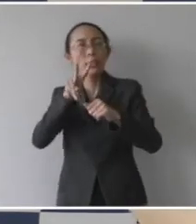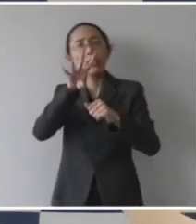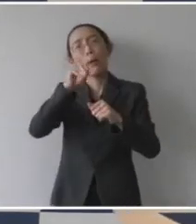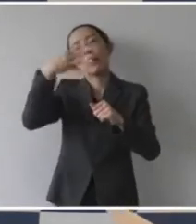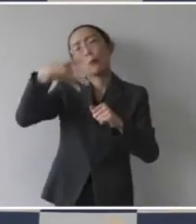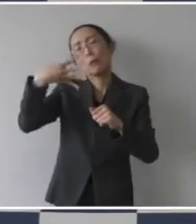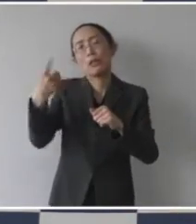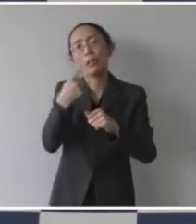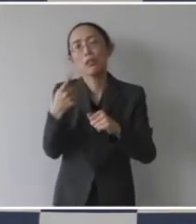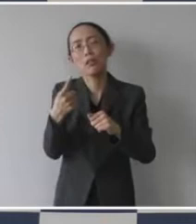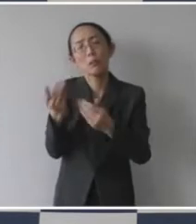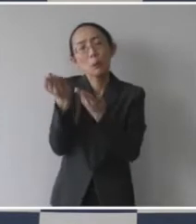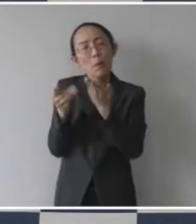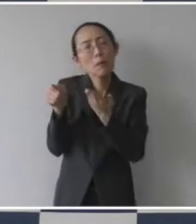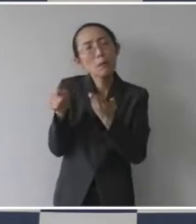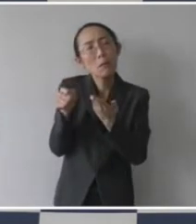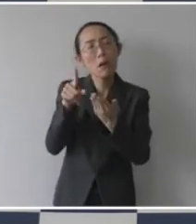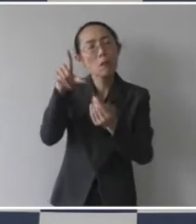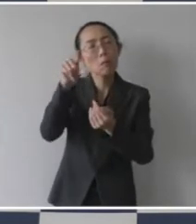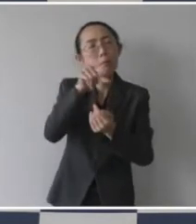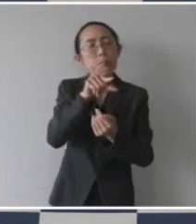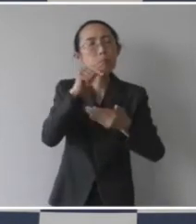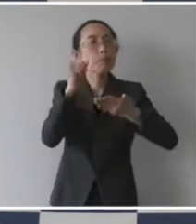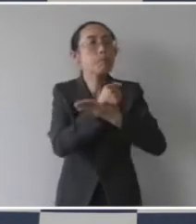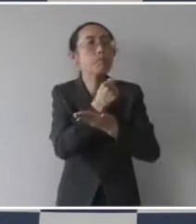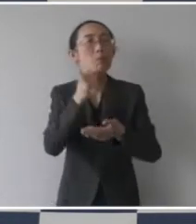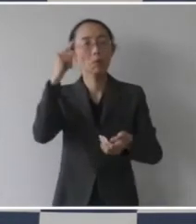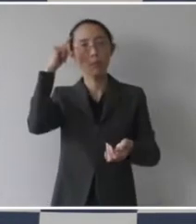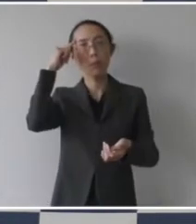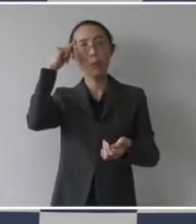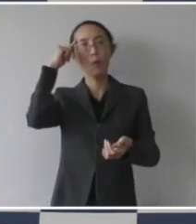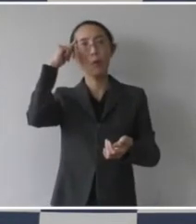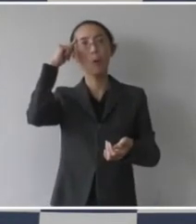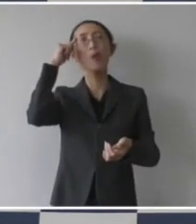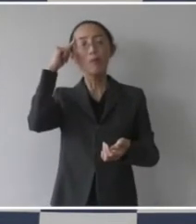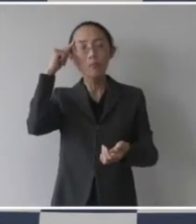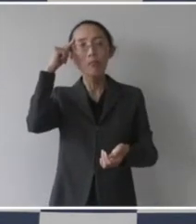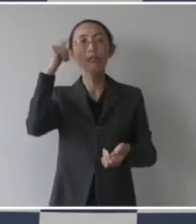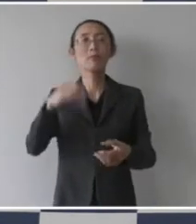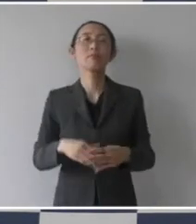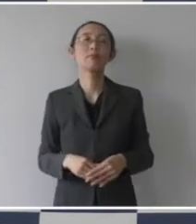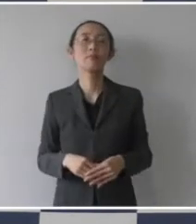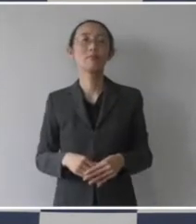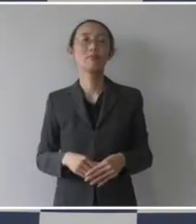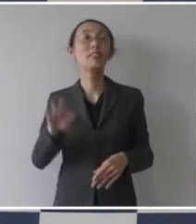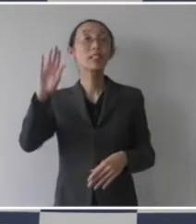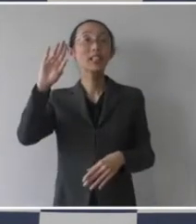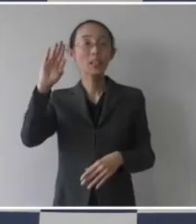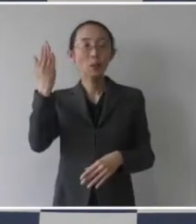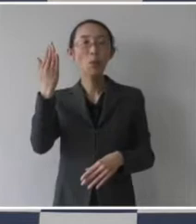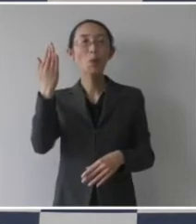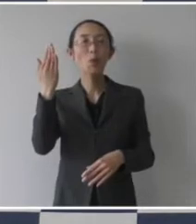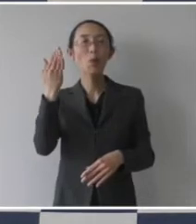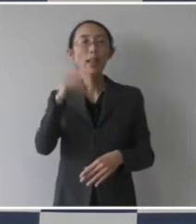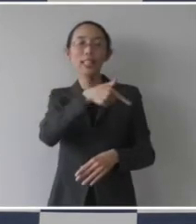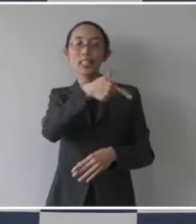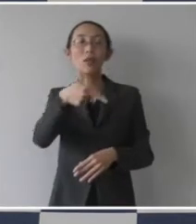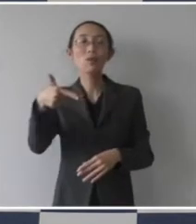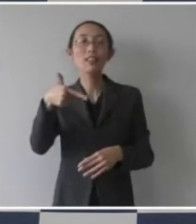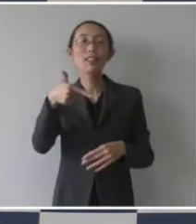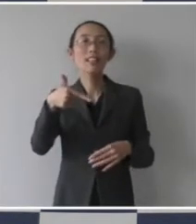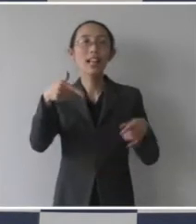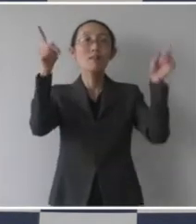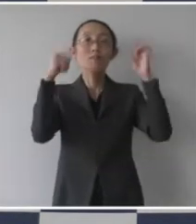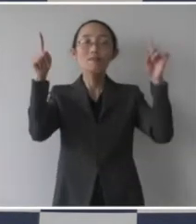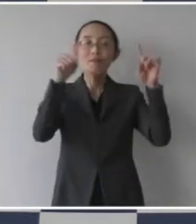んで、ちょっとそこは少なかったかなという状況であります。いずれにしても、いろんなイベントで、久